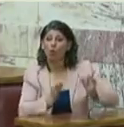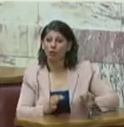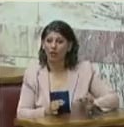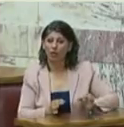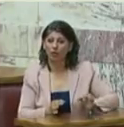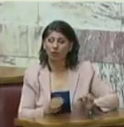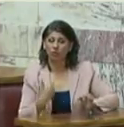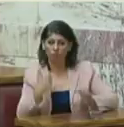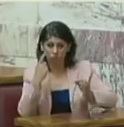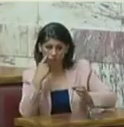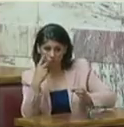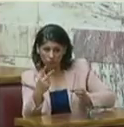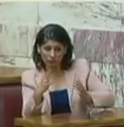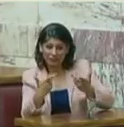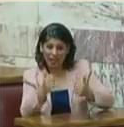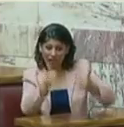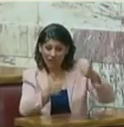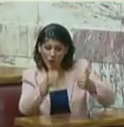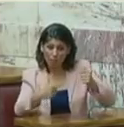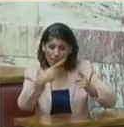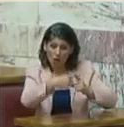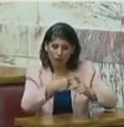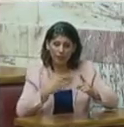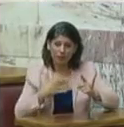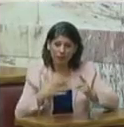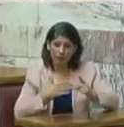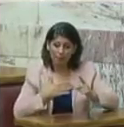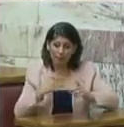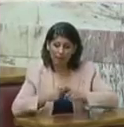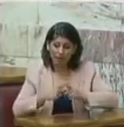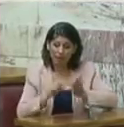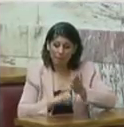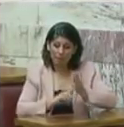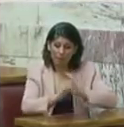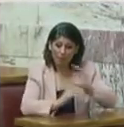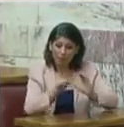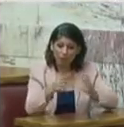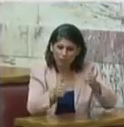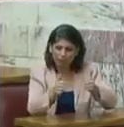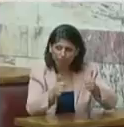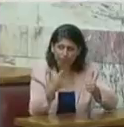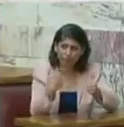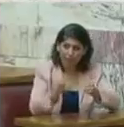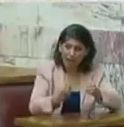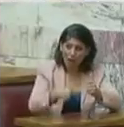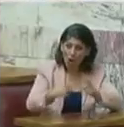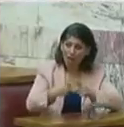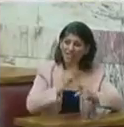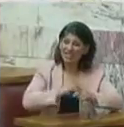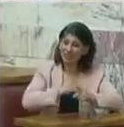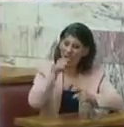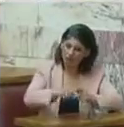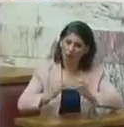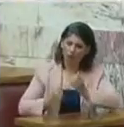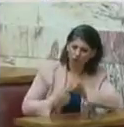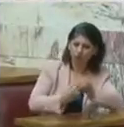ανταγωνιστικά πλεονεκτήματα της ελληνικής οικονομίας πάνω στα οποία πρέπει να επενδύσουμε και δεν συζητάμε εν κρυπτό. Έχουμε ήδη